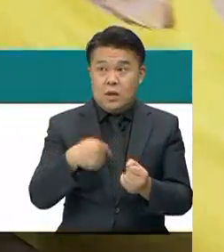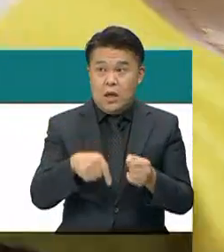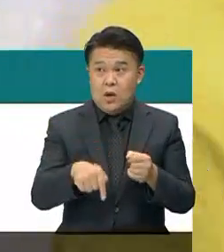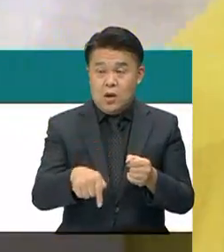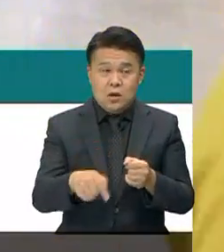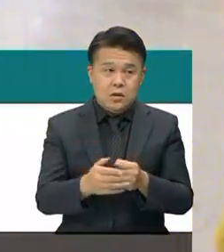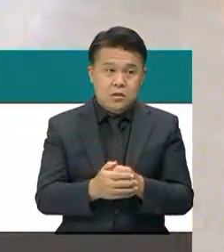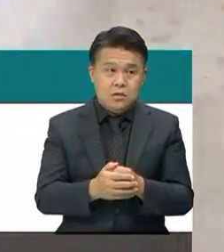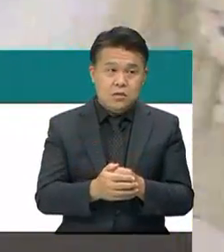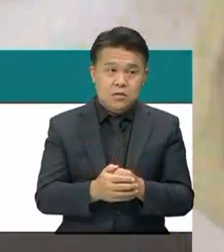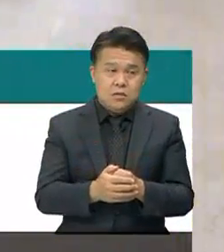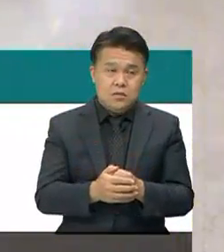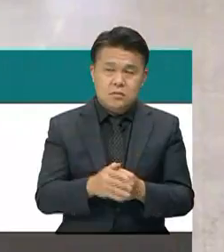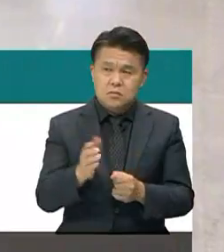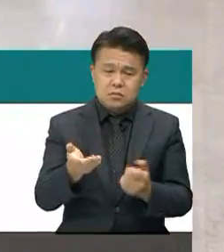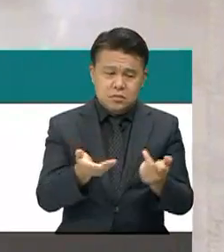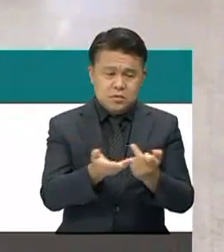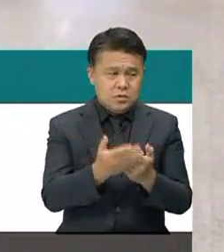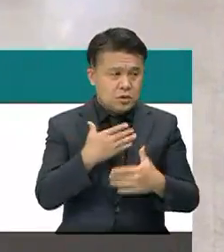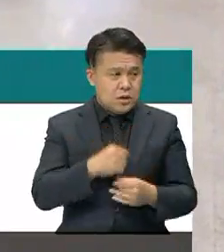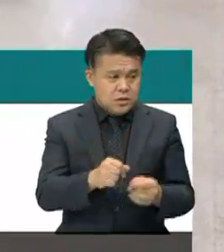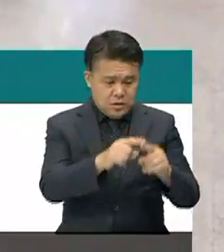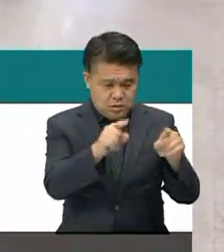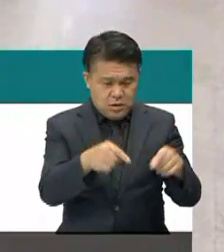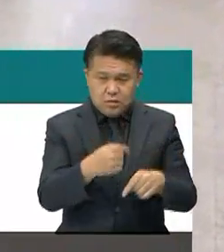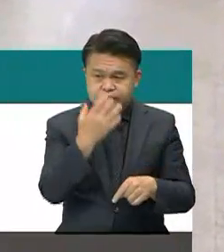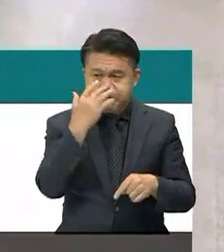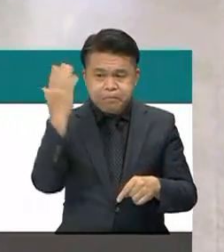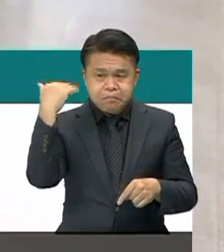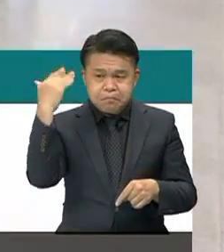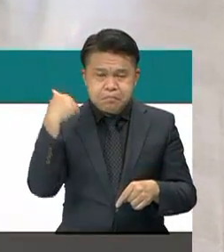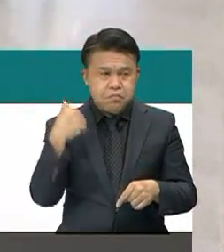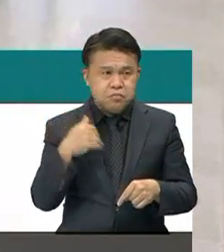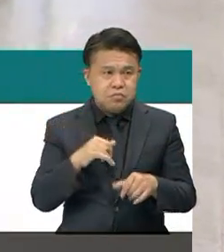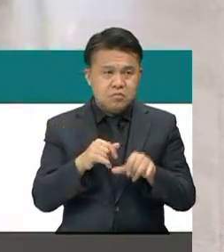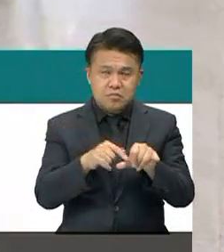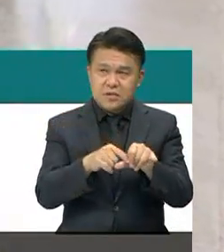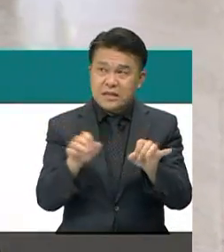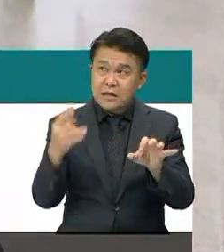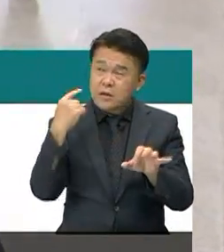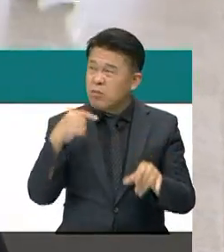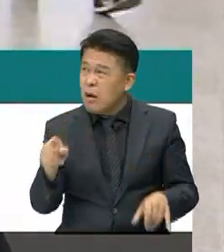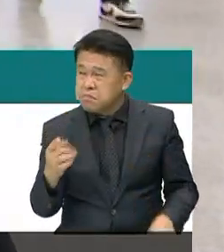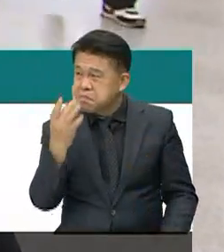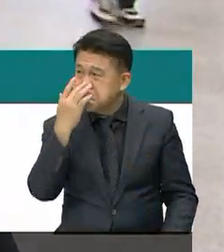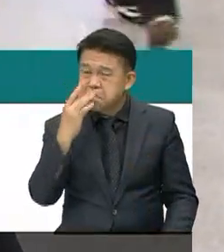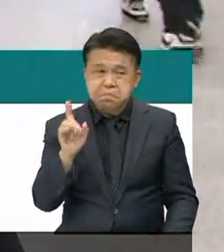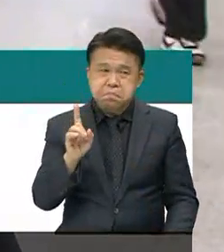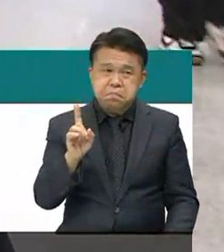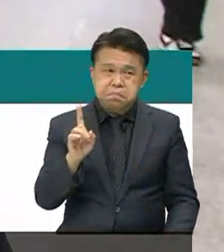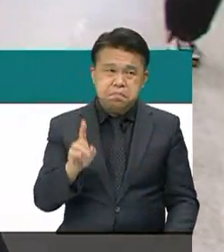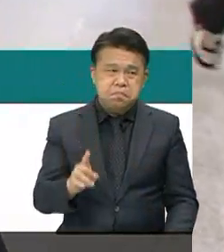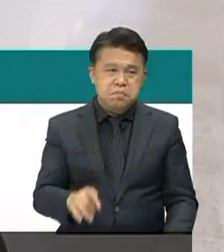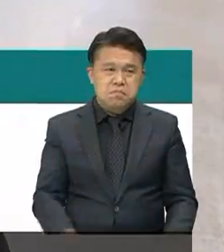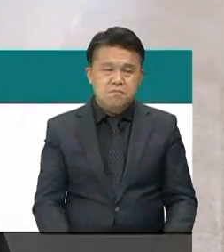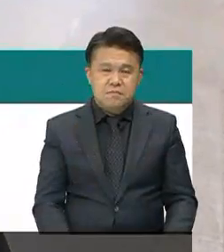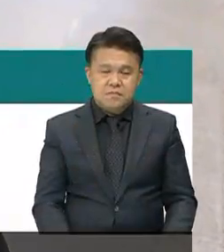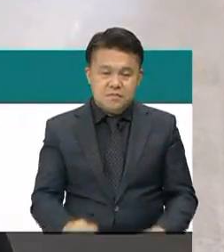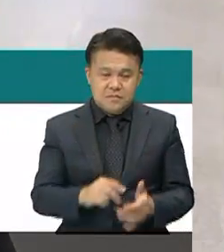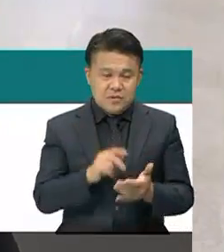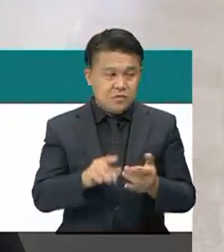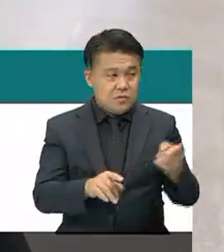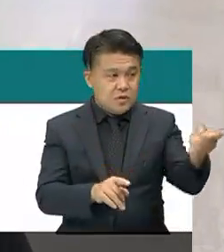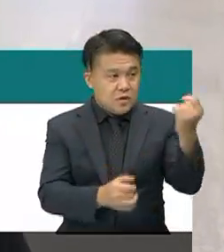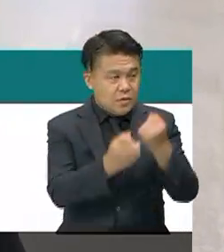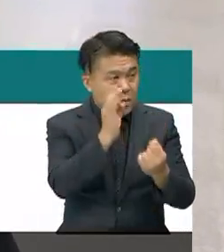지금 방문했거든요. 근데 전혀 못 들었고 내릴 때 기내에서 잠깐 나오긴 했었는데 이해는 못했어요.